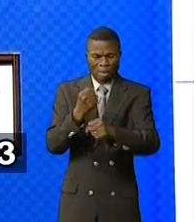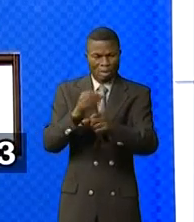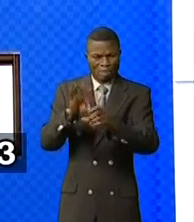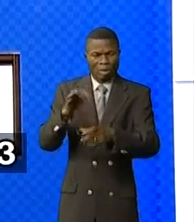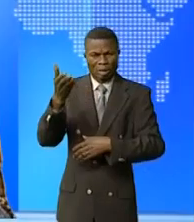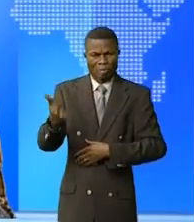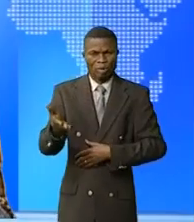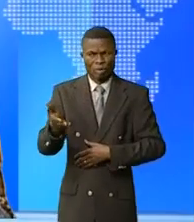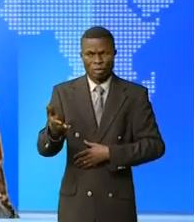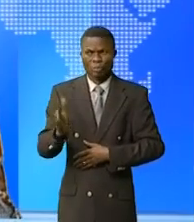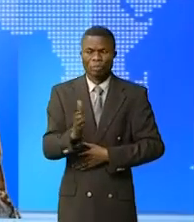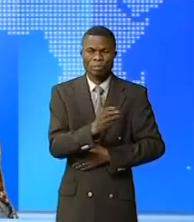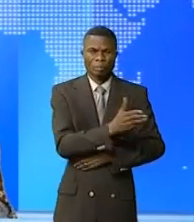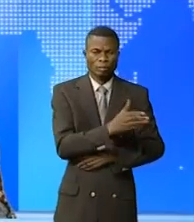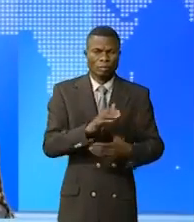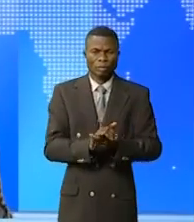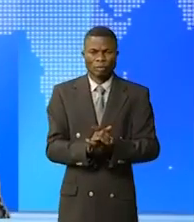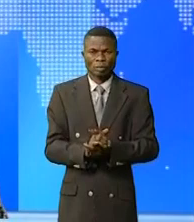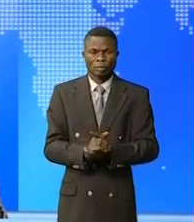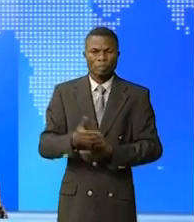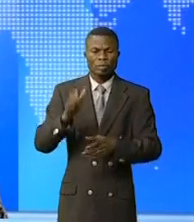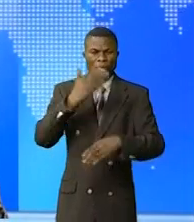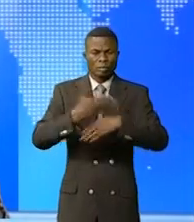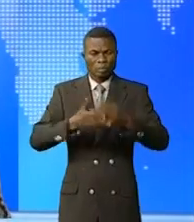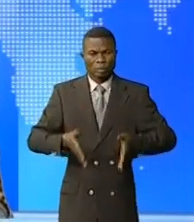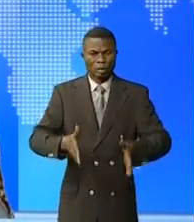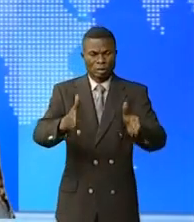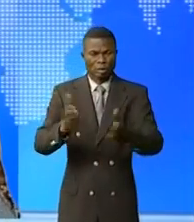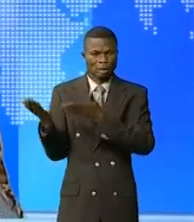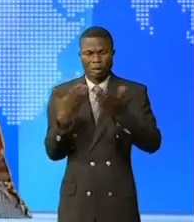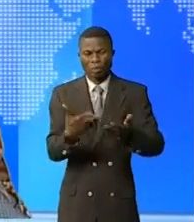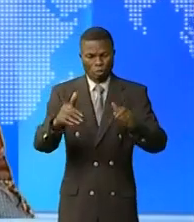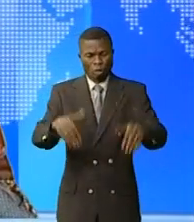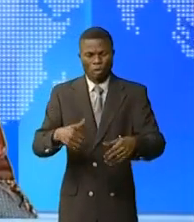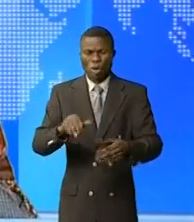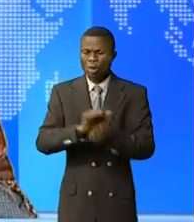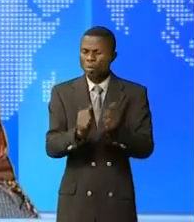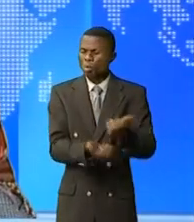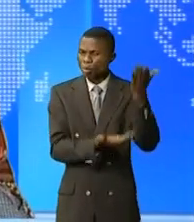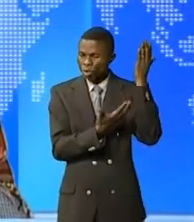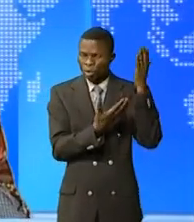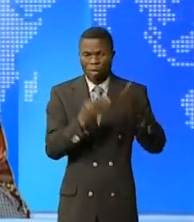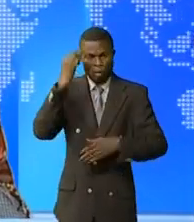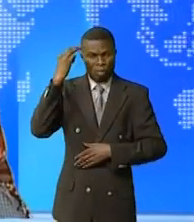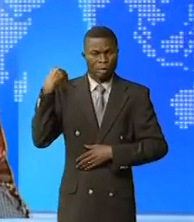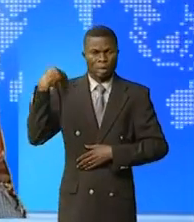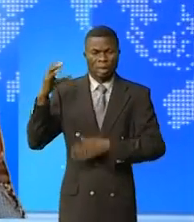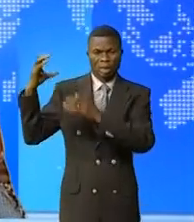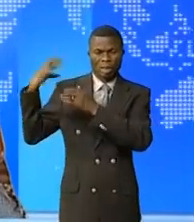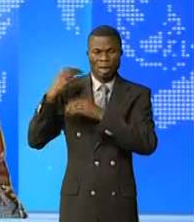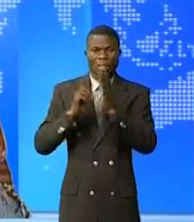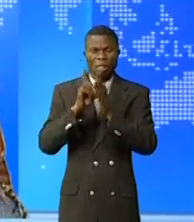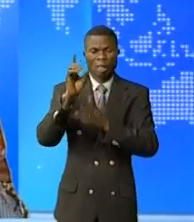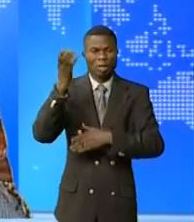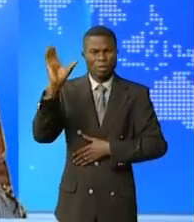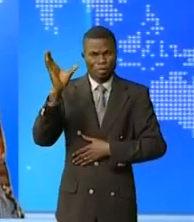électoral. La réhabilitation des routes de desserte agricole est une préoccupation du ministre d'État en charge du développement